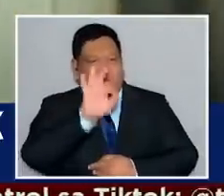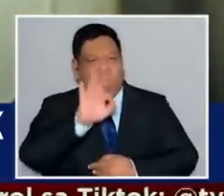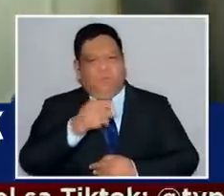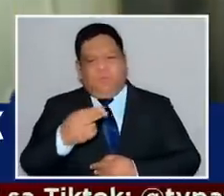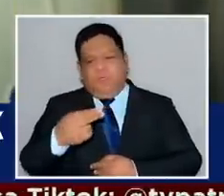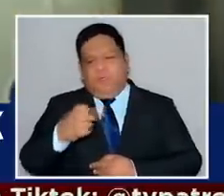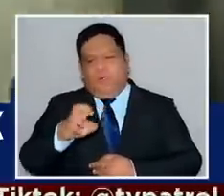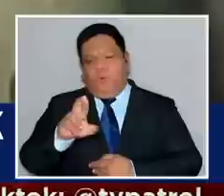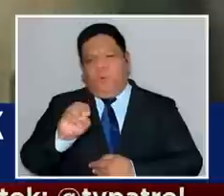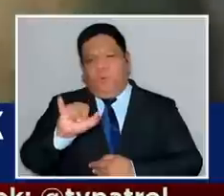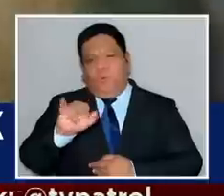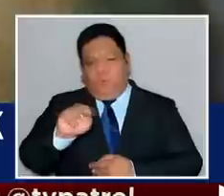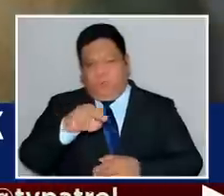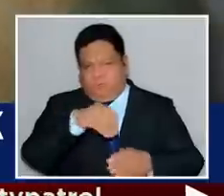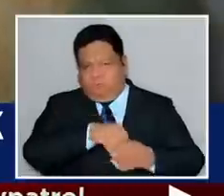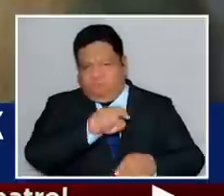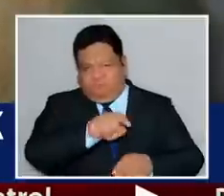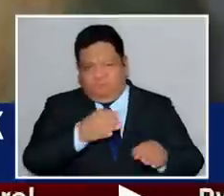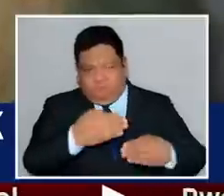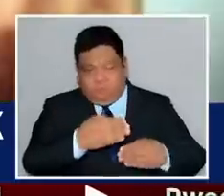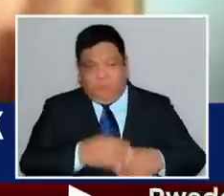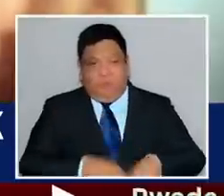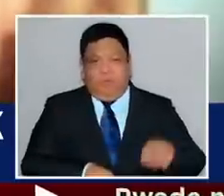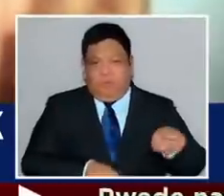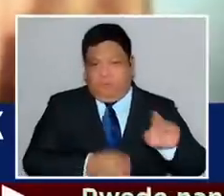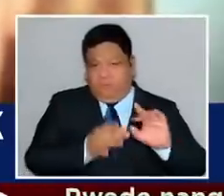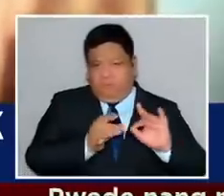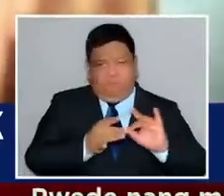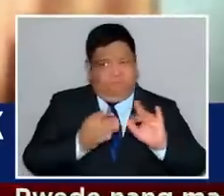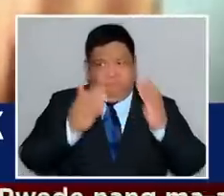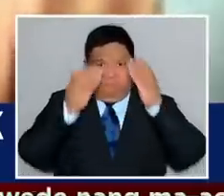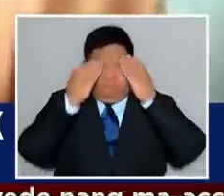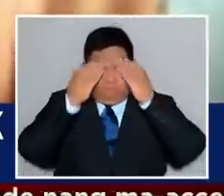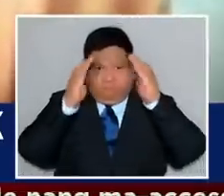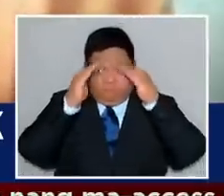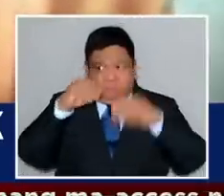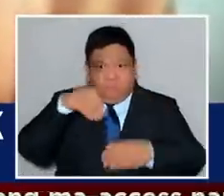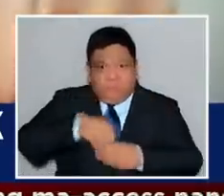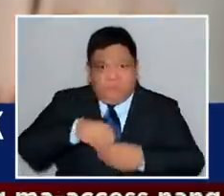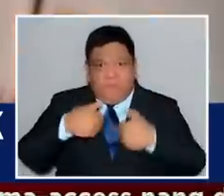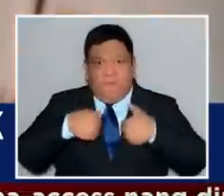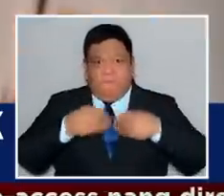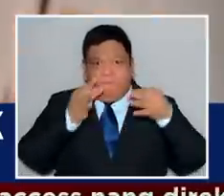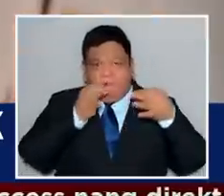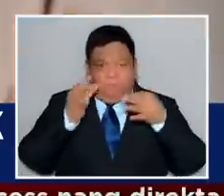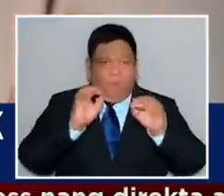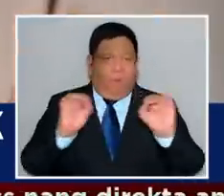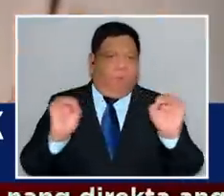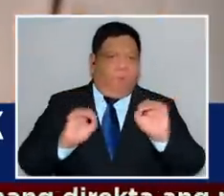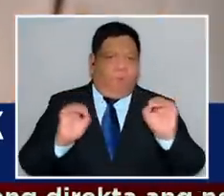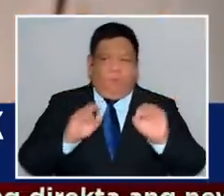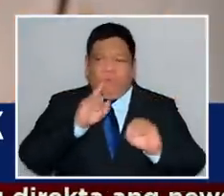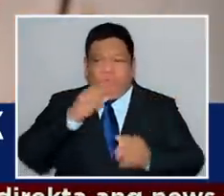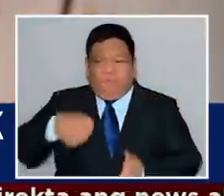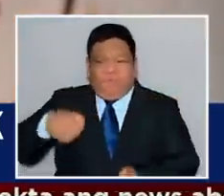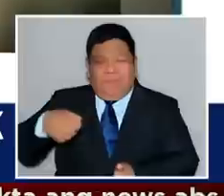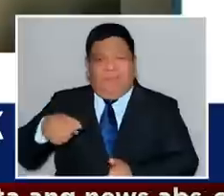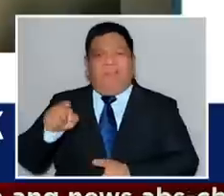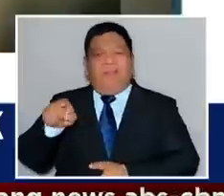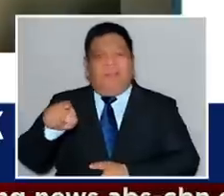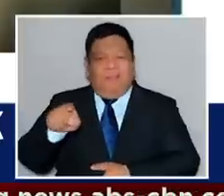Yogyakarta. Iginigiit ni Mary Jane, hindi niya alam na may nakakargang droga sa maletang ipinagamit lang sa kanya ng kanyang